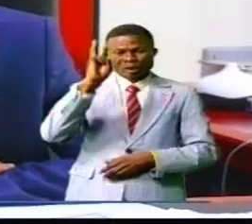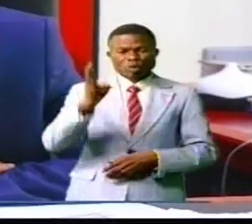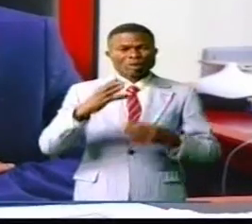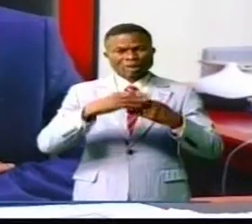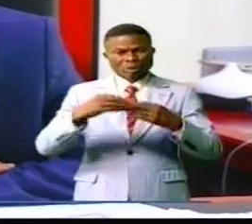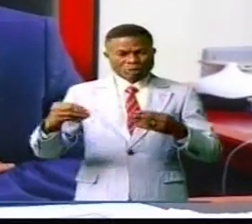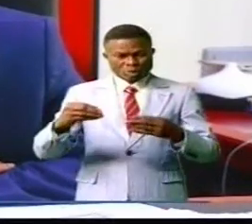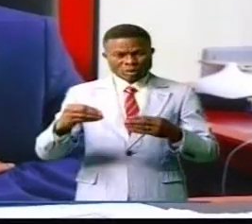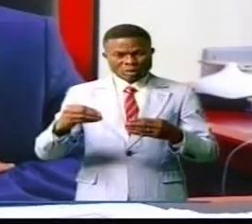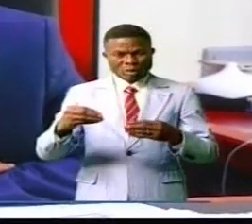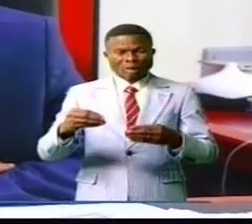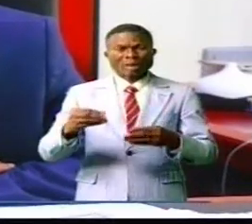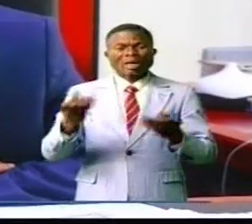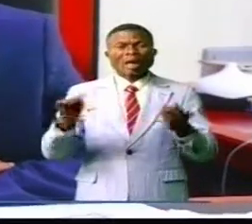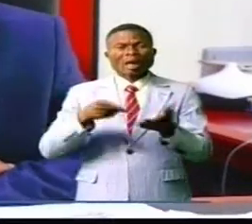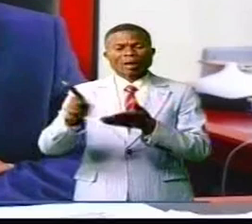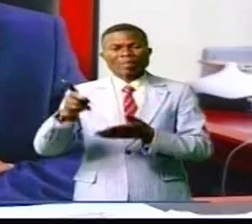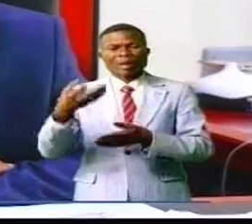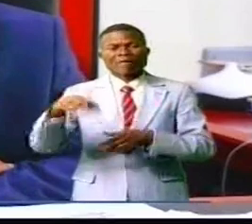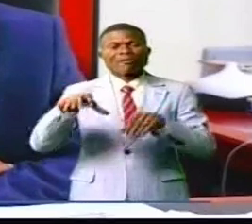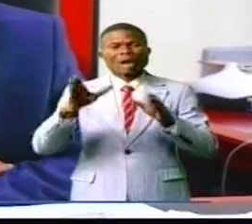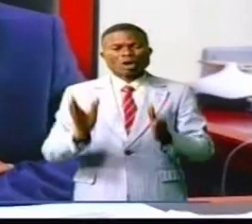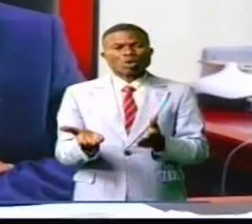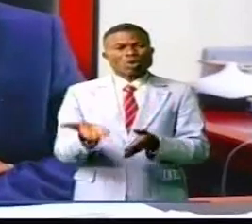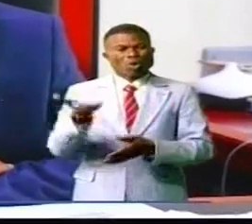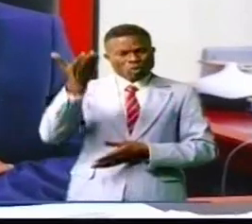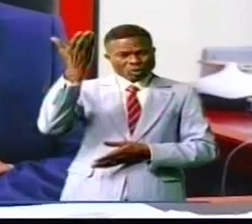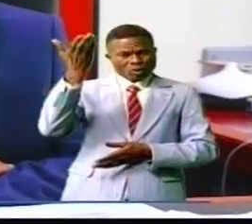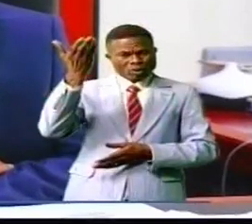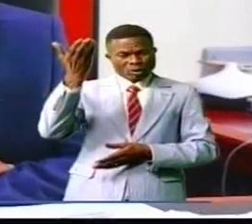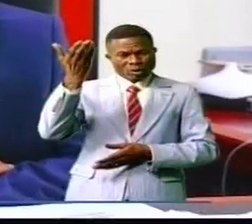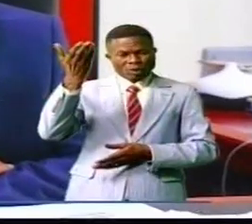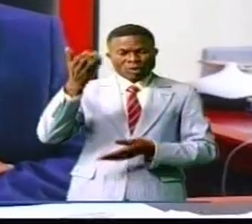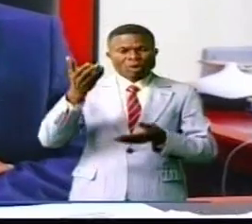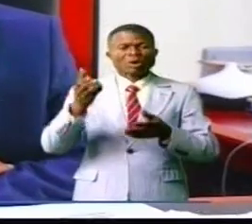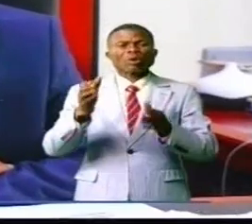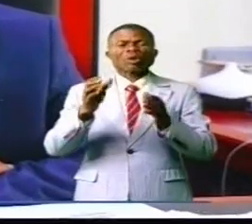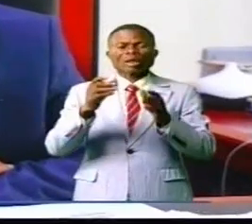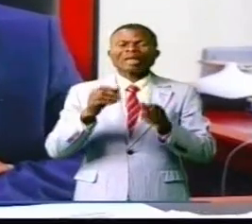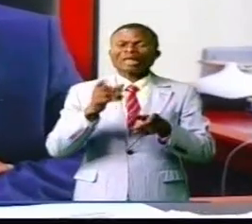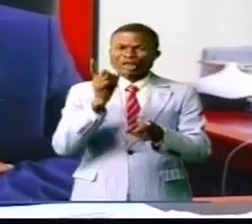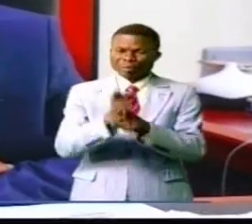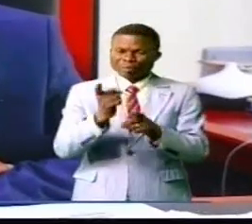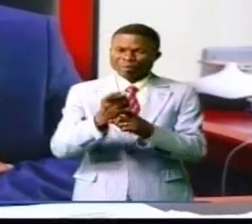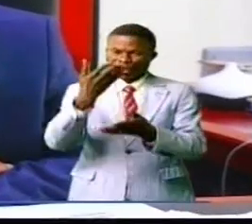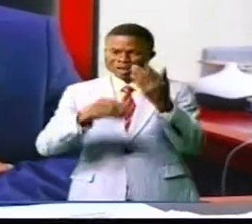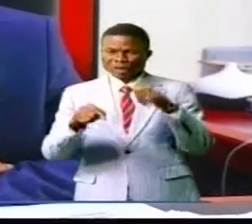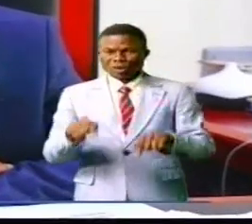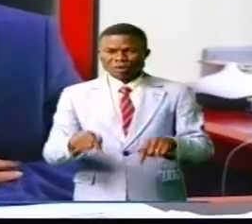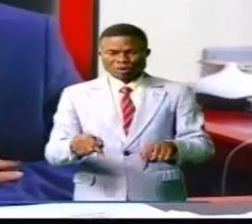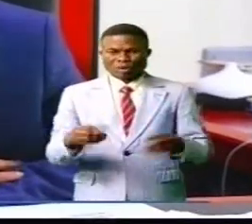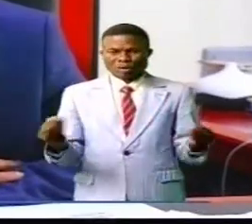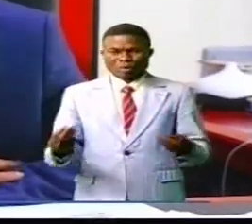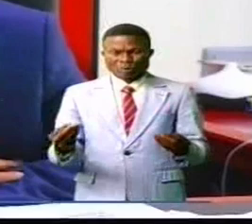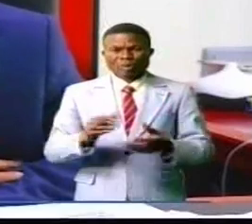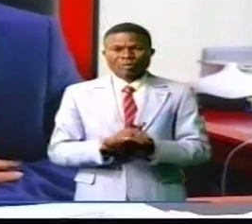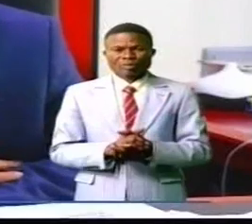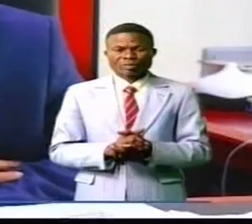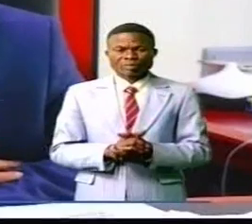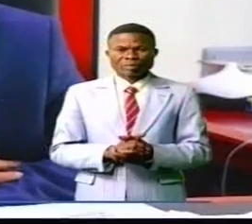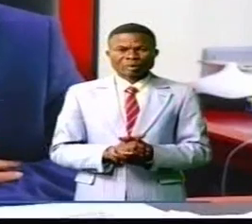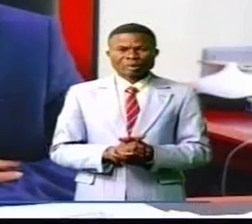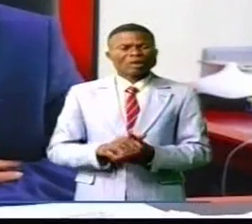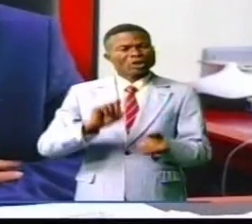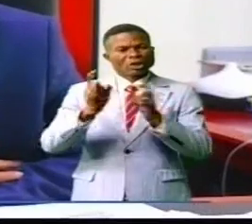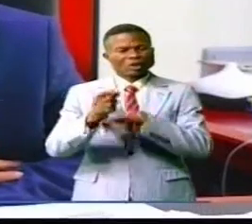dollars lorsqu'on les paie en francs congolais, ils doivent l'être au taux du jour, qui aujourd'hui est de 20. Et il